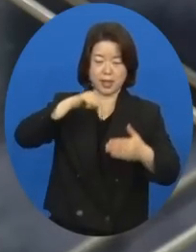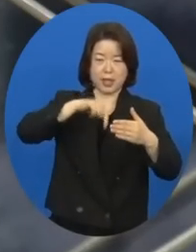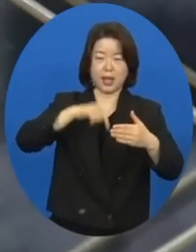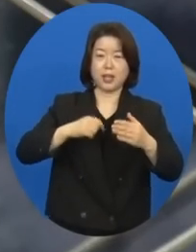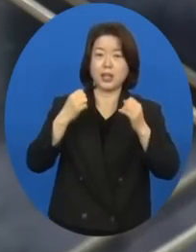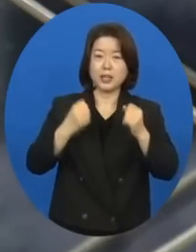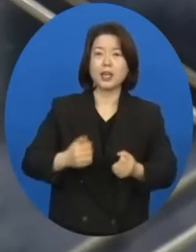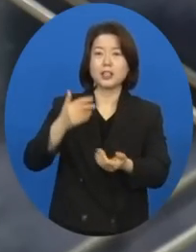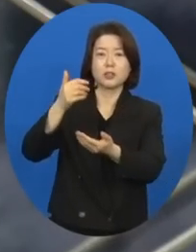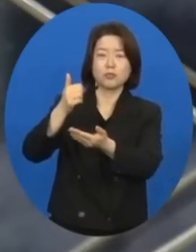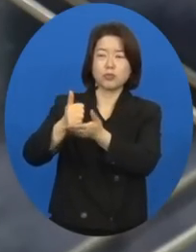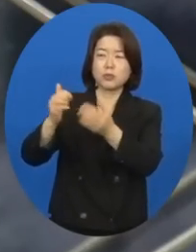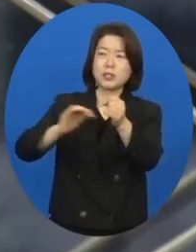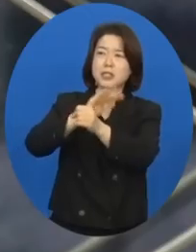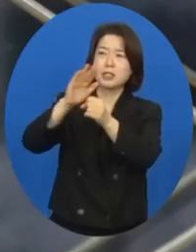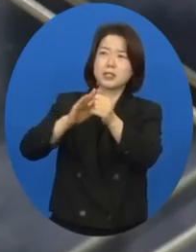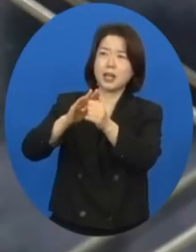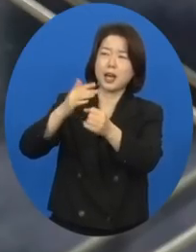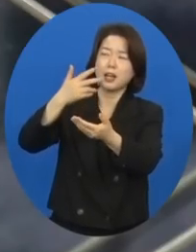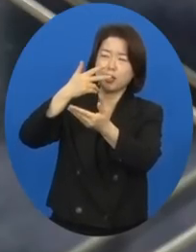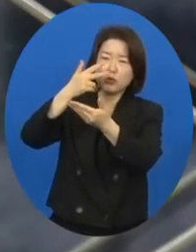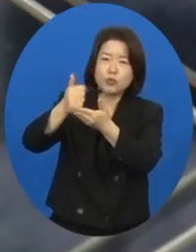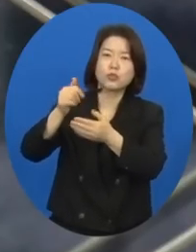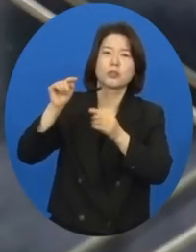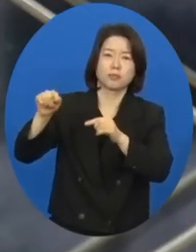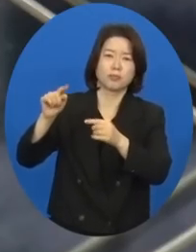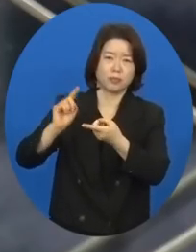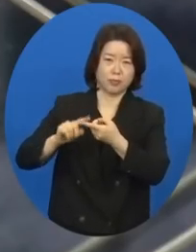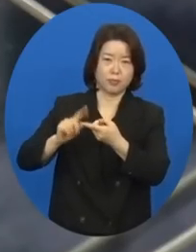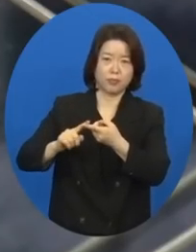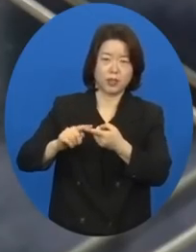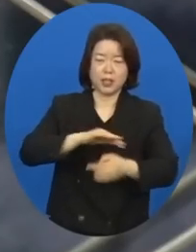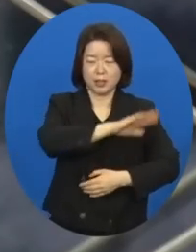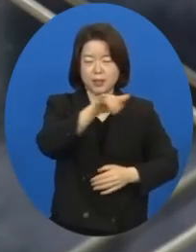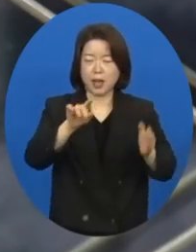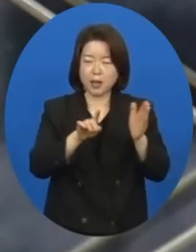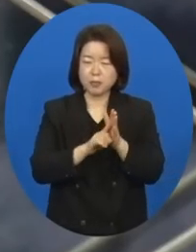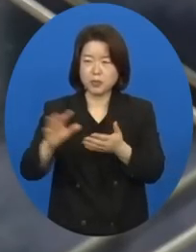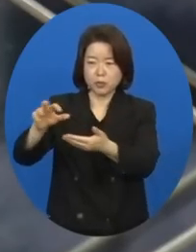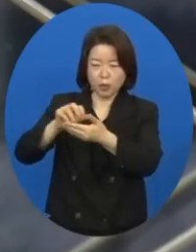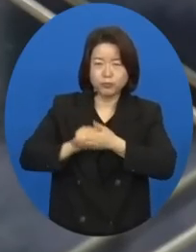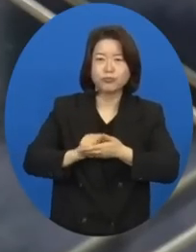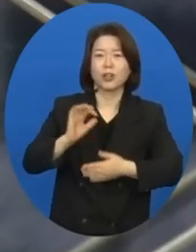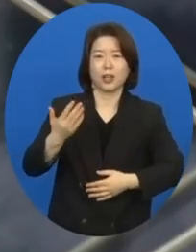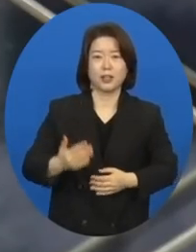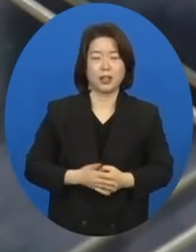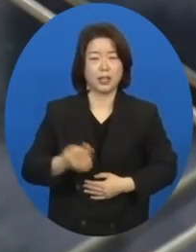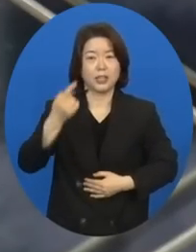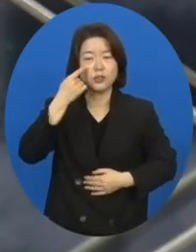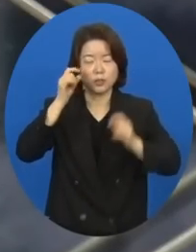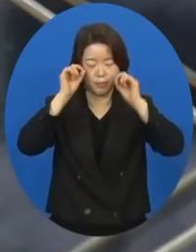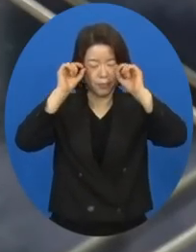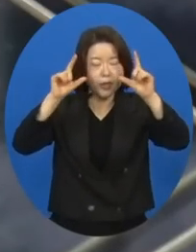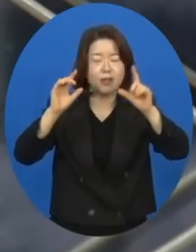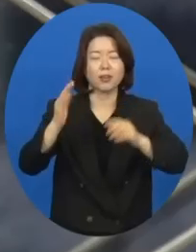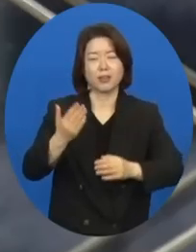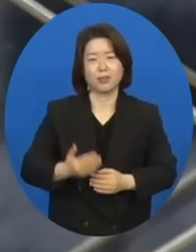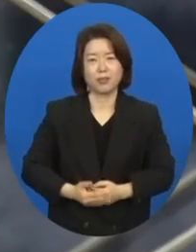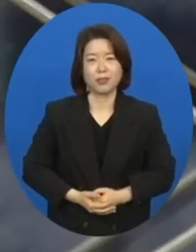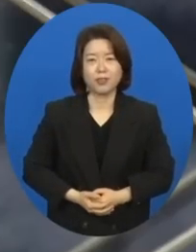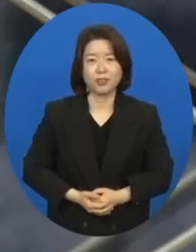분이 사랑이신 주님이심을 우리 모두가 믿음으로 붙드는 것이에요. 이 눈이 열리는 것입니다.